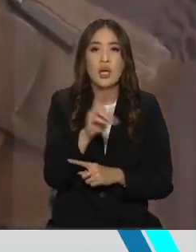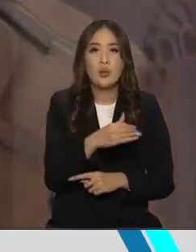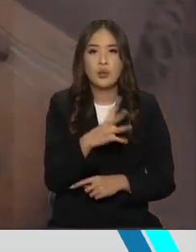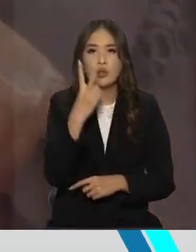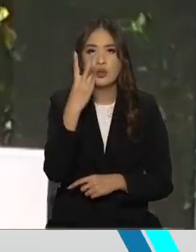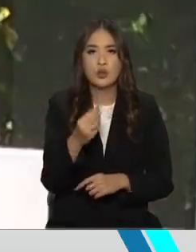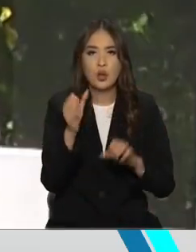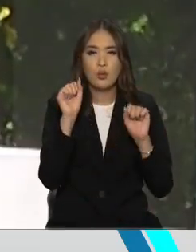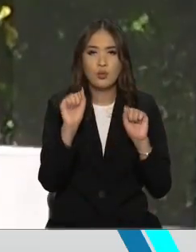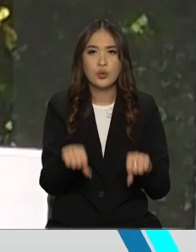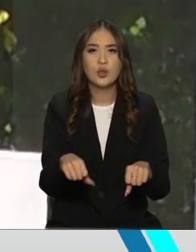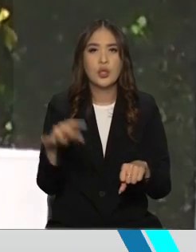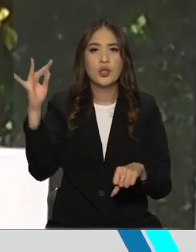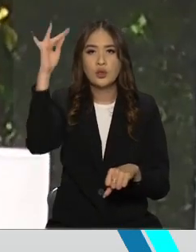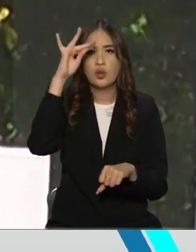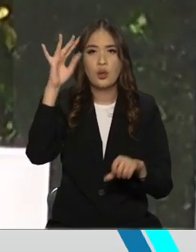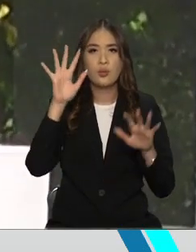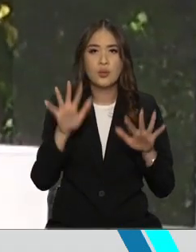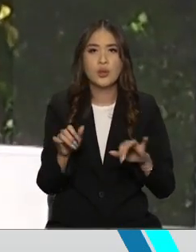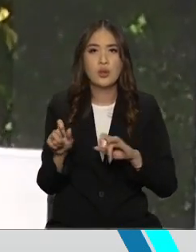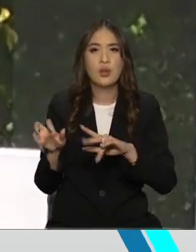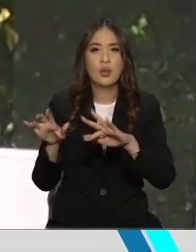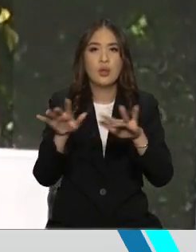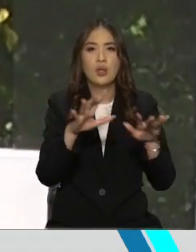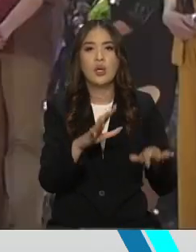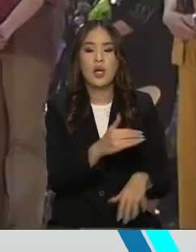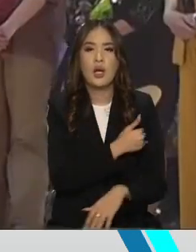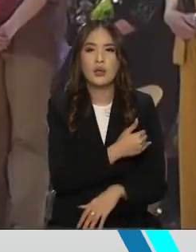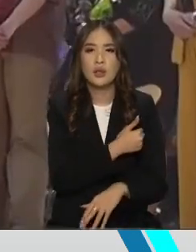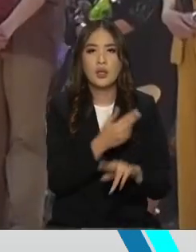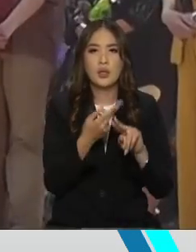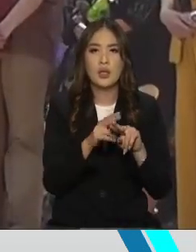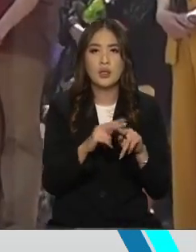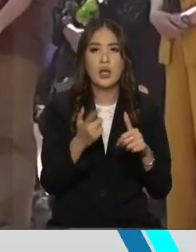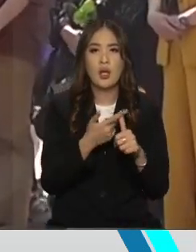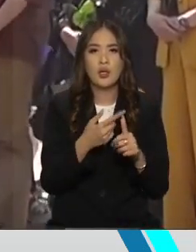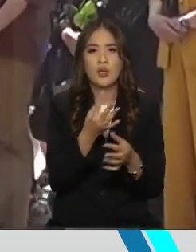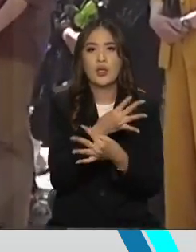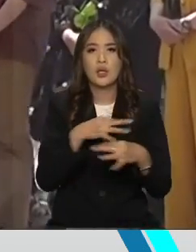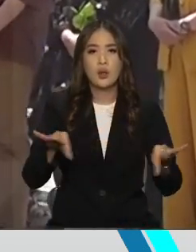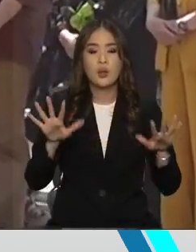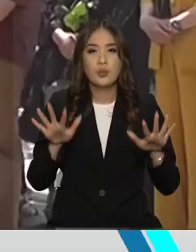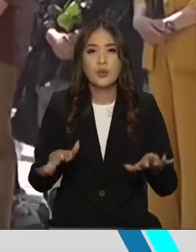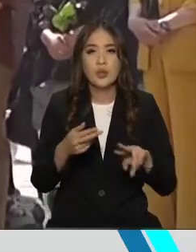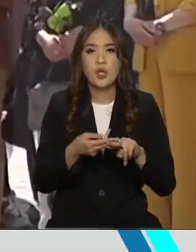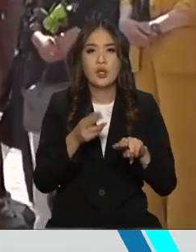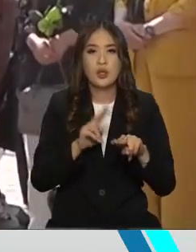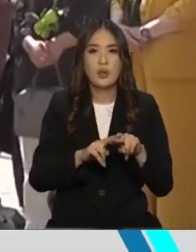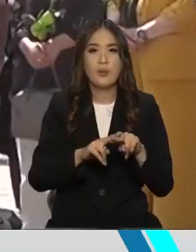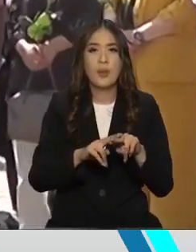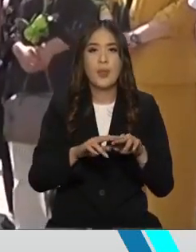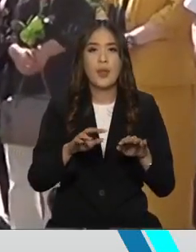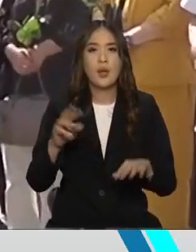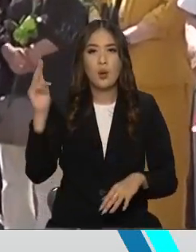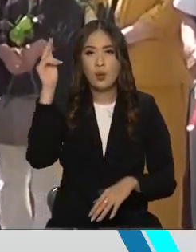ішінде ақынның ізі қалған тарихи мекендерді аралап шықпақ. Атап айтқанда, Кең Бұлаққа, Жидебайға, Қарақұдыққа барып, баба